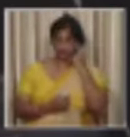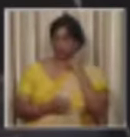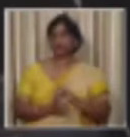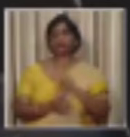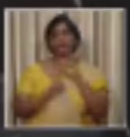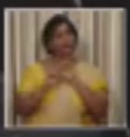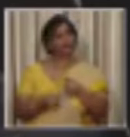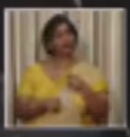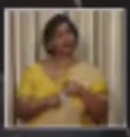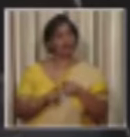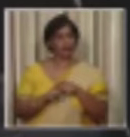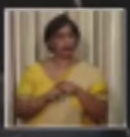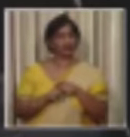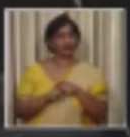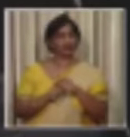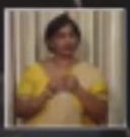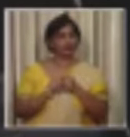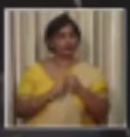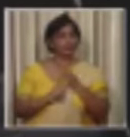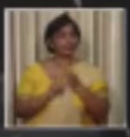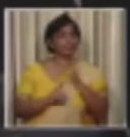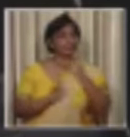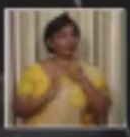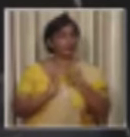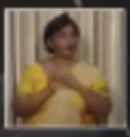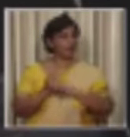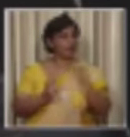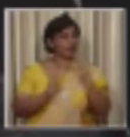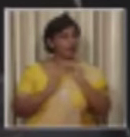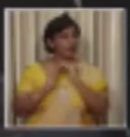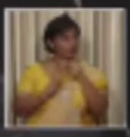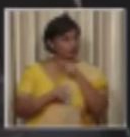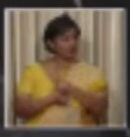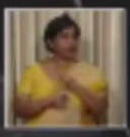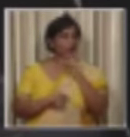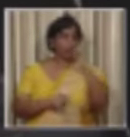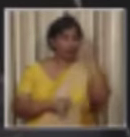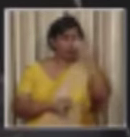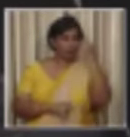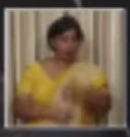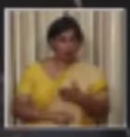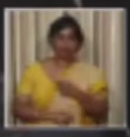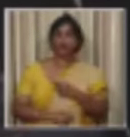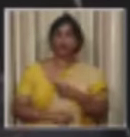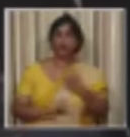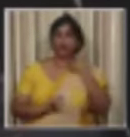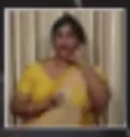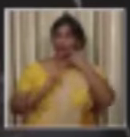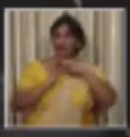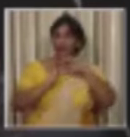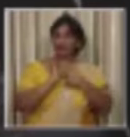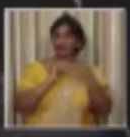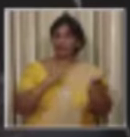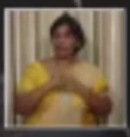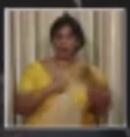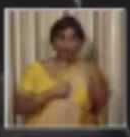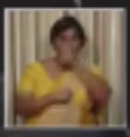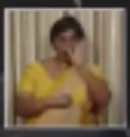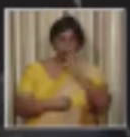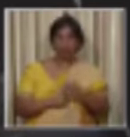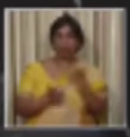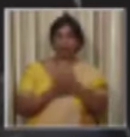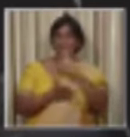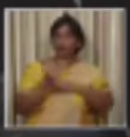ඒ නිසා වරෙන් තියෙන ජනාධිපති ලේකම් කාර්යාලයෙන් අනියම් මැටුප් ගන්න ටෙලිකොම් එකේ යකඩ හොරකම් කරනවායි කියලා